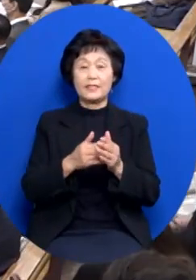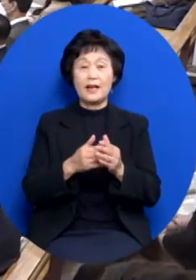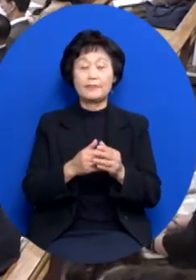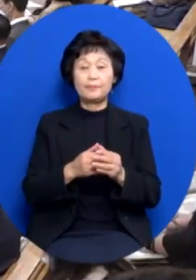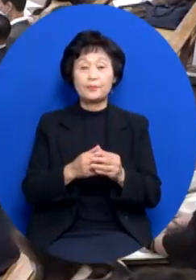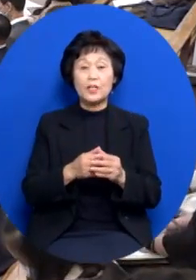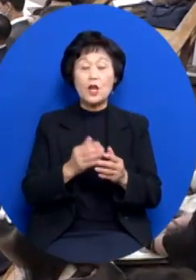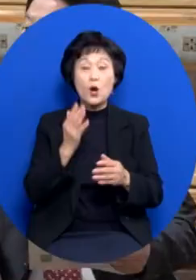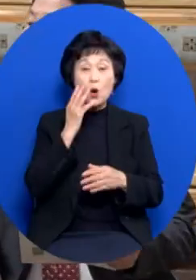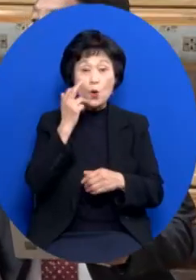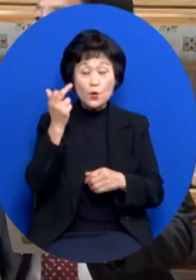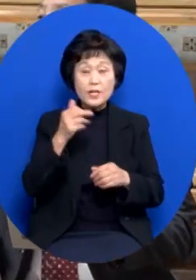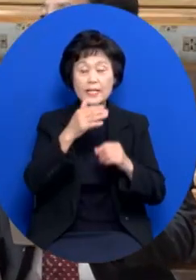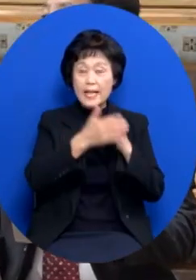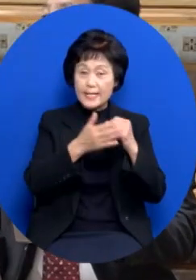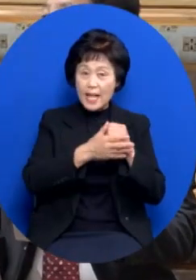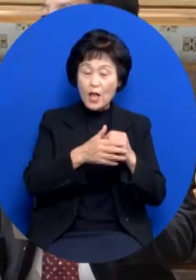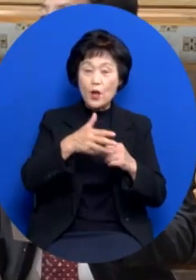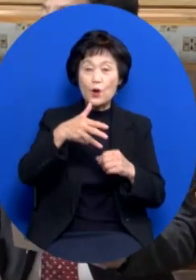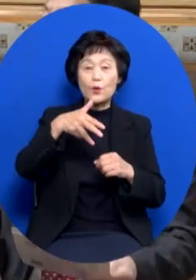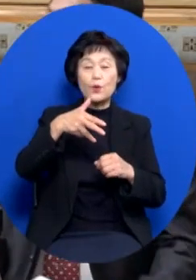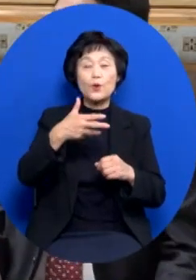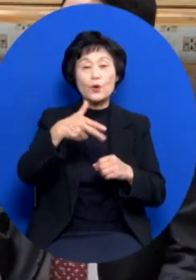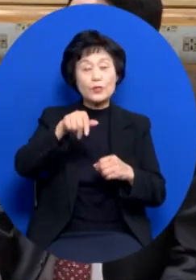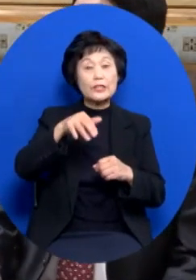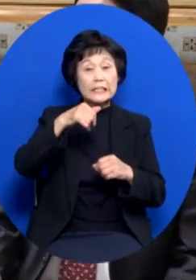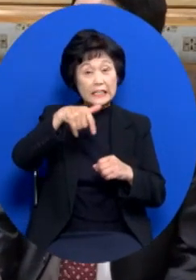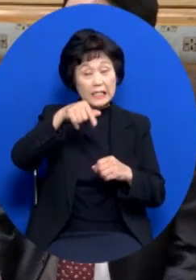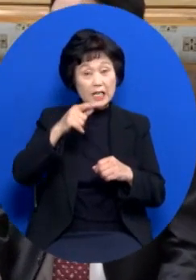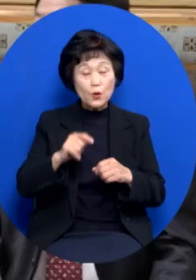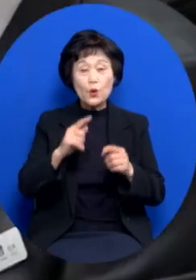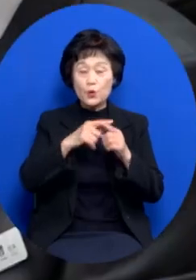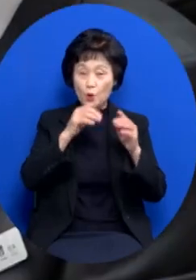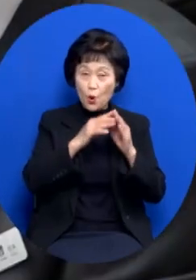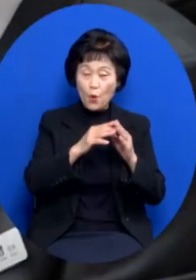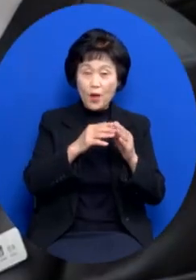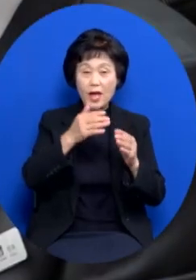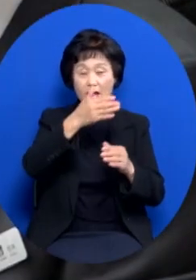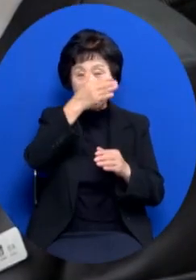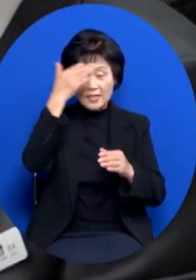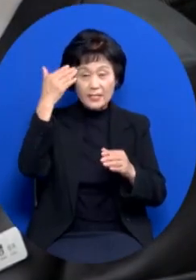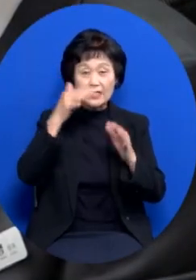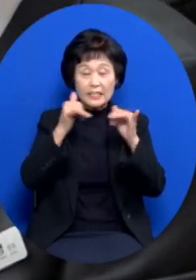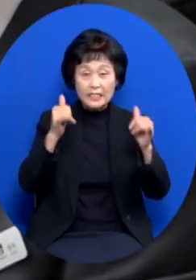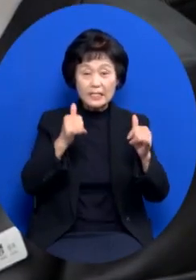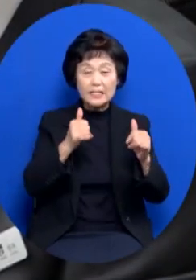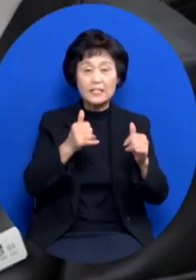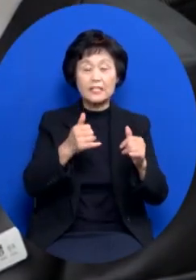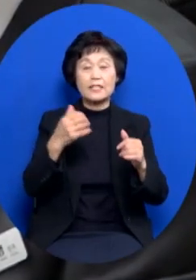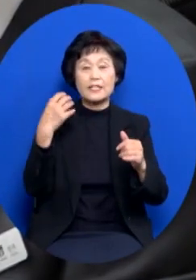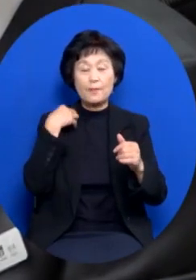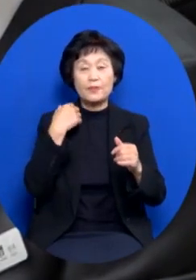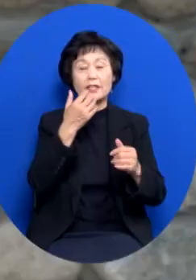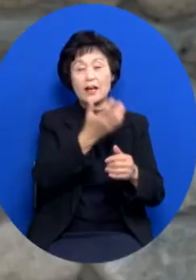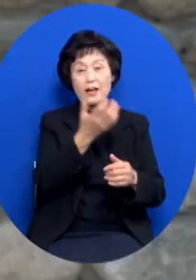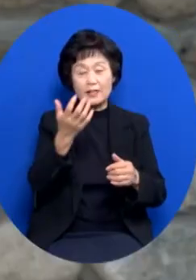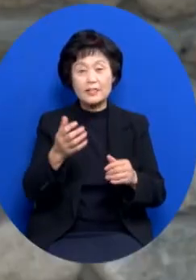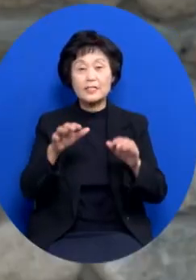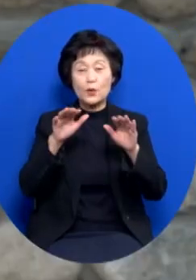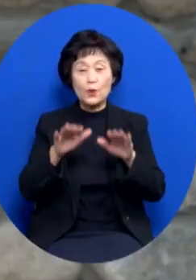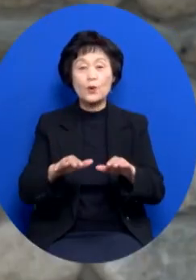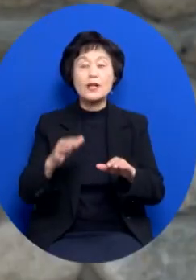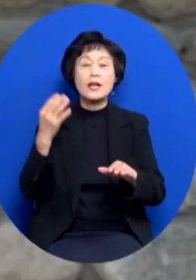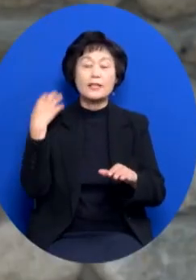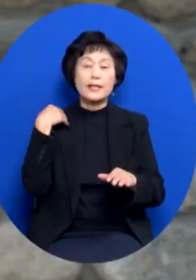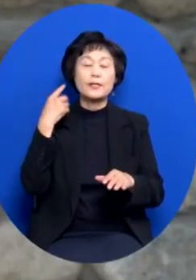명성교회와 울산 그리고 대구 칠곡교회에서 7년간 청년 목회 사역을 거쳐 재작년 2월 구미 영락교회 담임 목사로 부임한